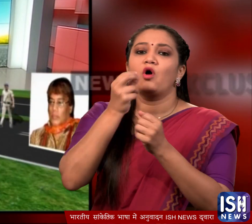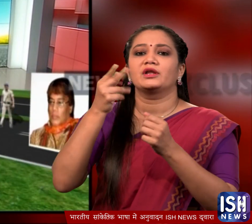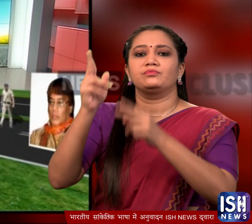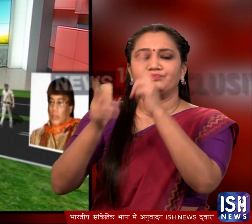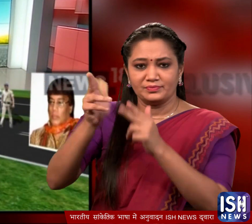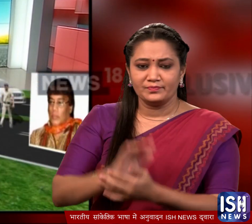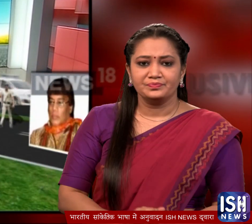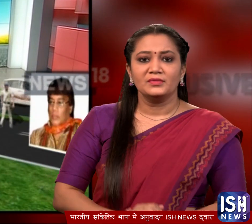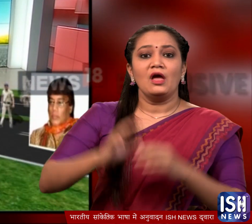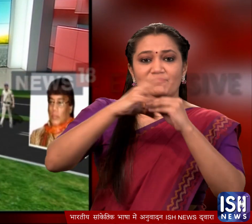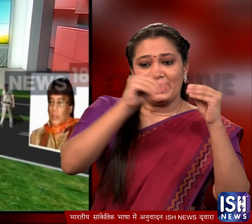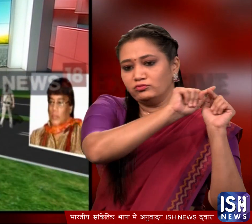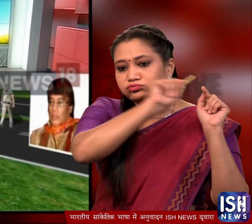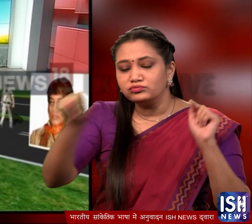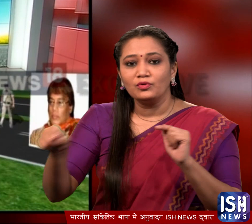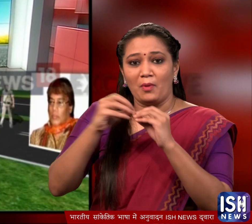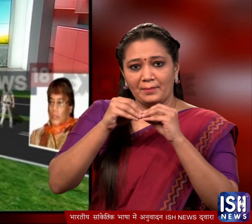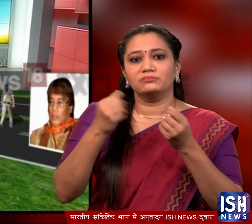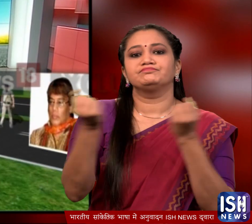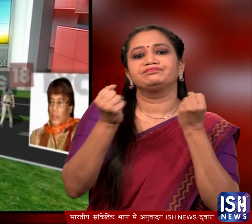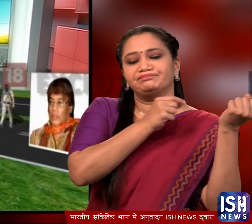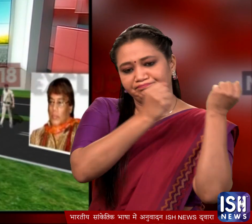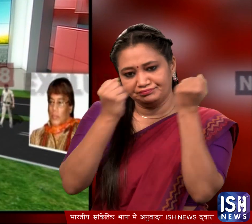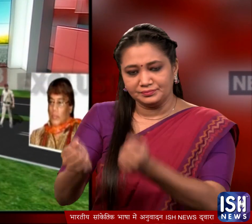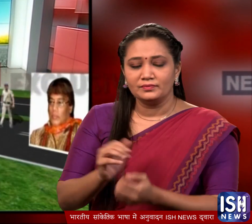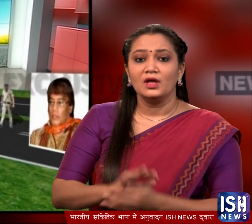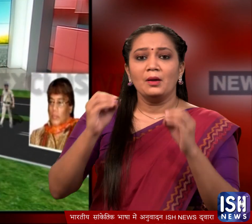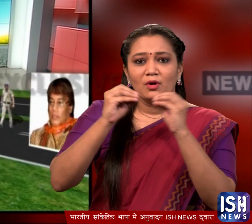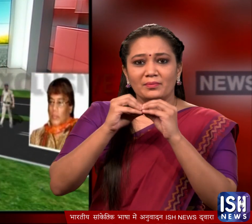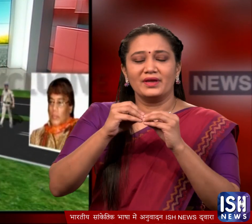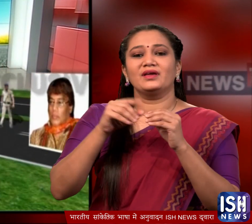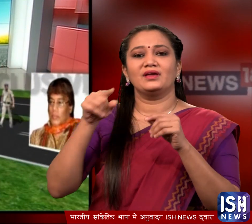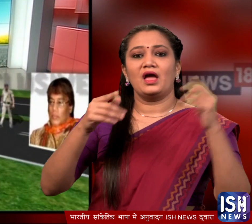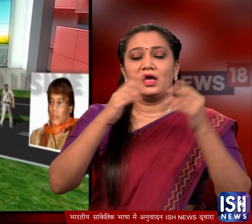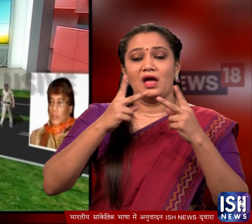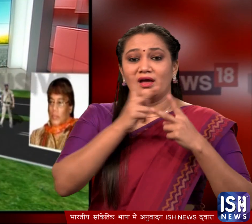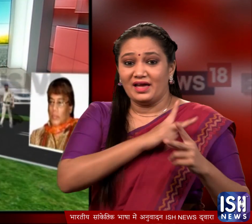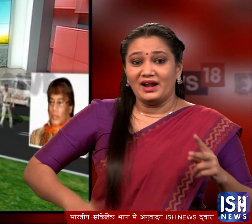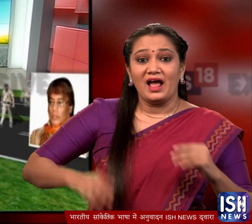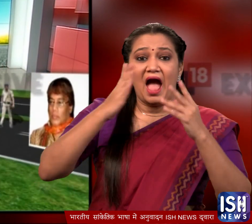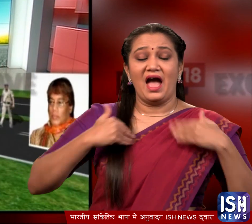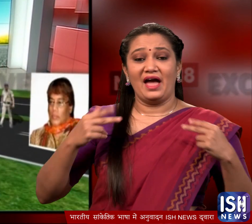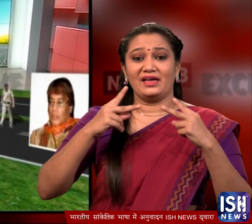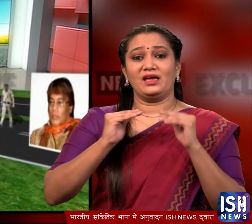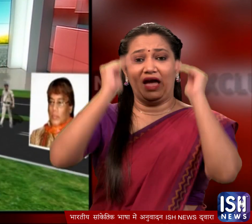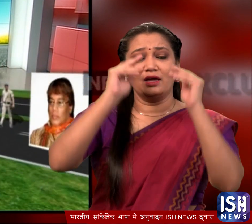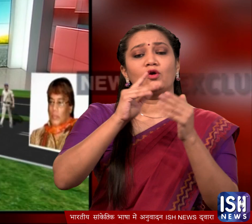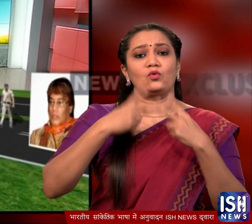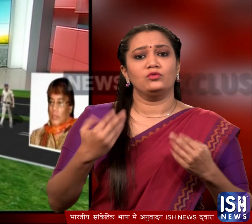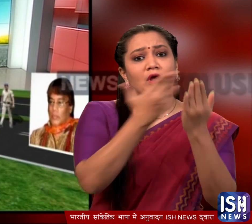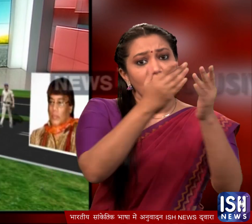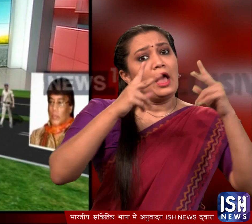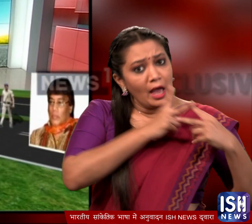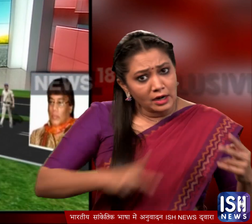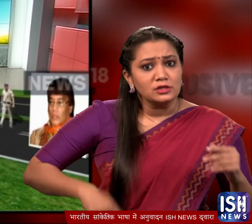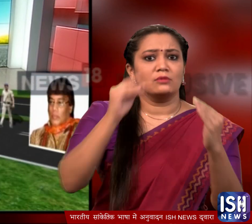को सड़क के रास्ते बेंगलुरु से मुंबई लाए, जिसके लिए मुंबई पुलिस की तरफ से कर्नाटक हाई कोर्ट में अपील की गई थी, क्योंकि कर्नाटक में भी उसके खिलाफ कई